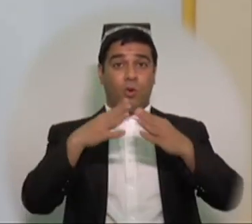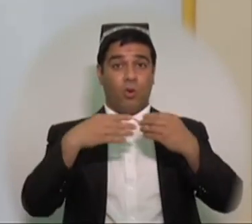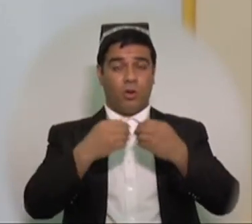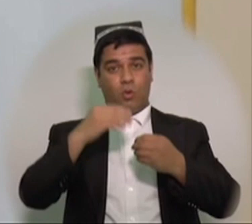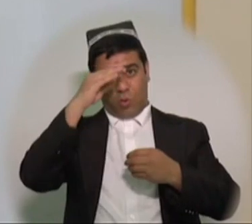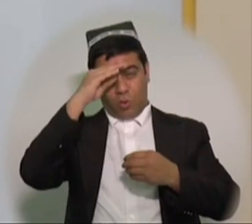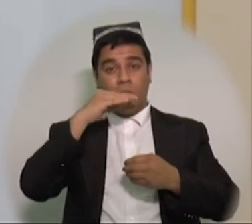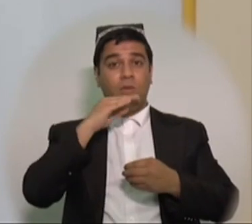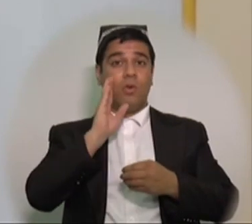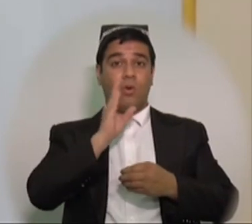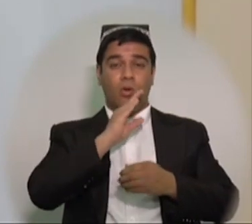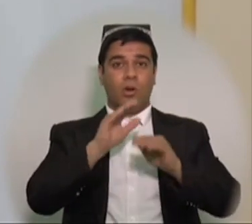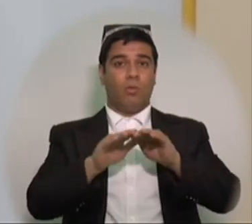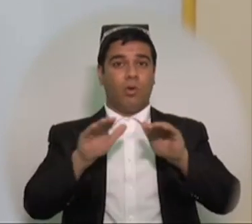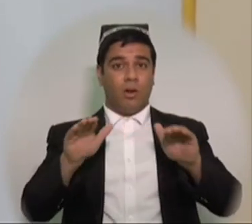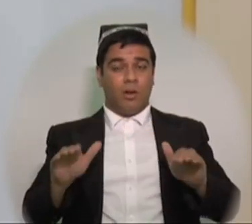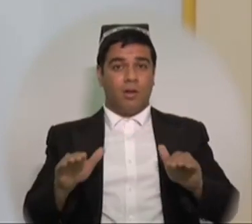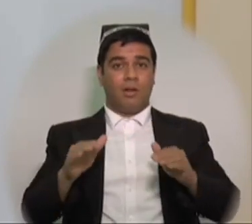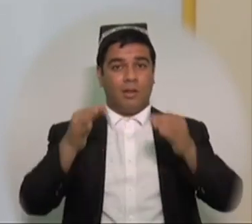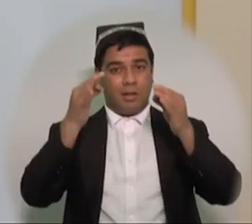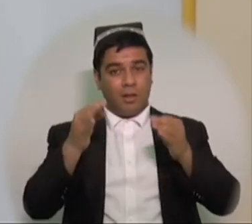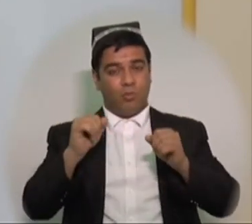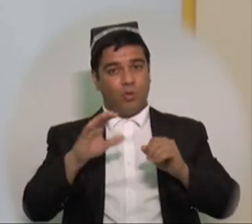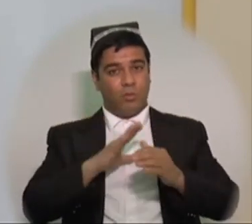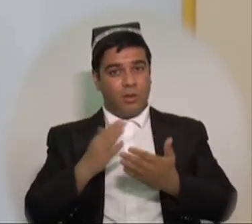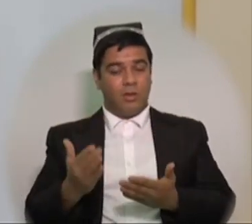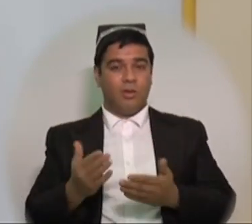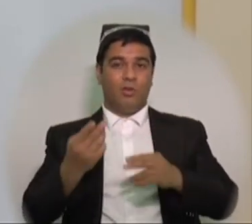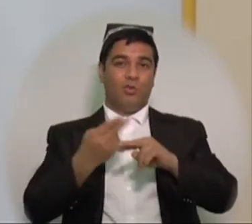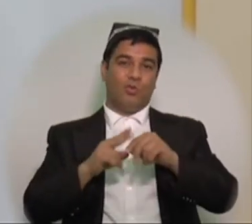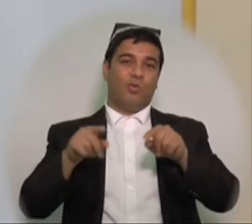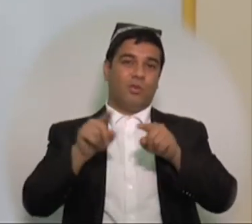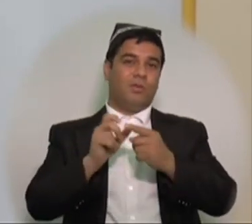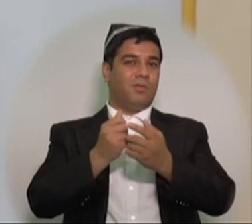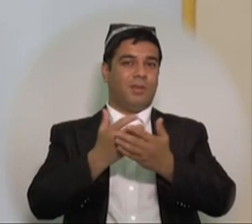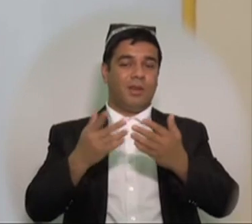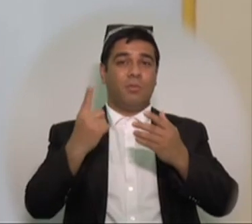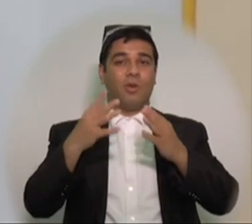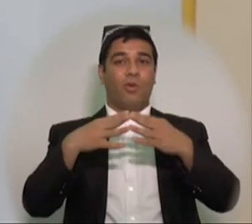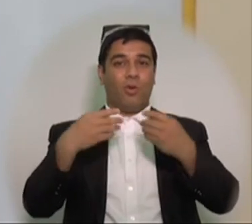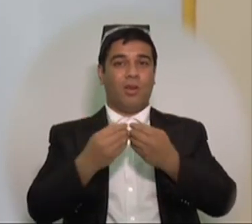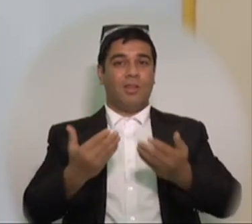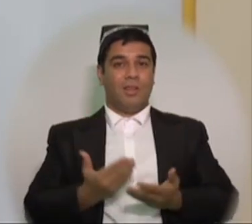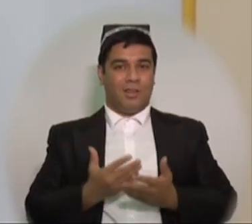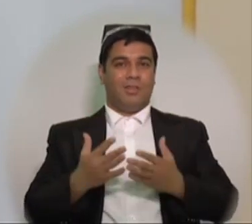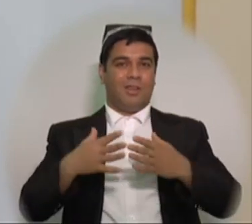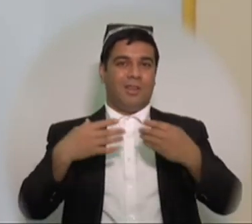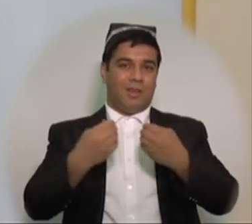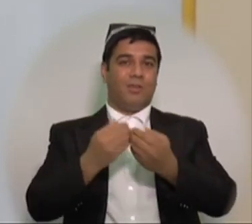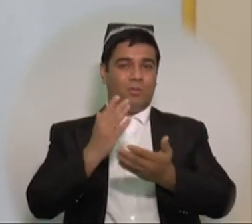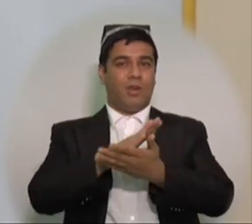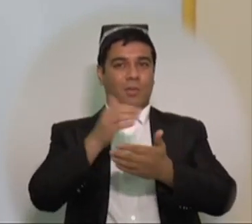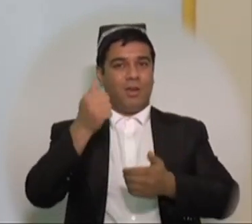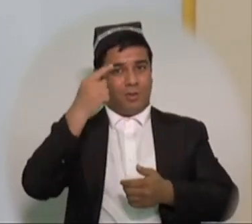ailede ata ana, balaları, kelin buluşu mümkün. Yani şunu okşagan, bir ailede yaşayan şahslar